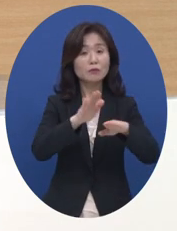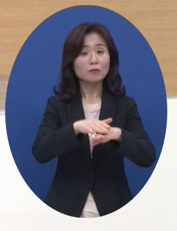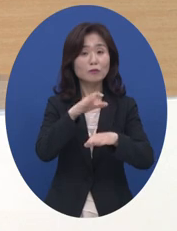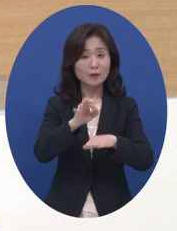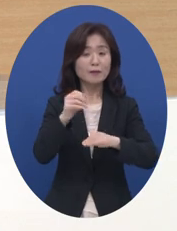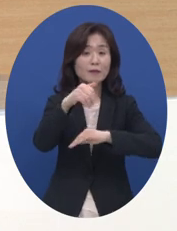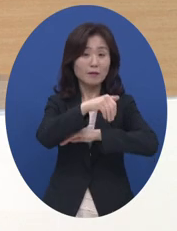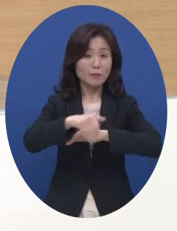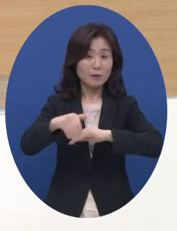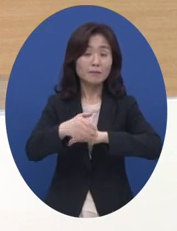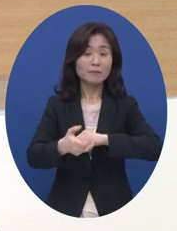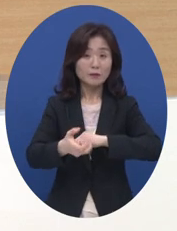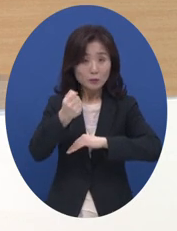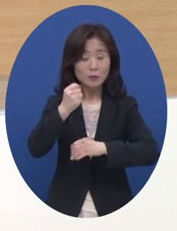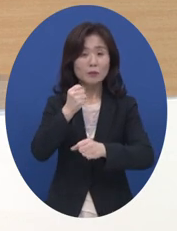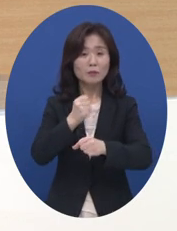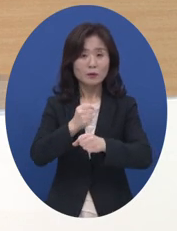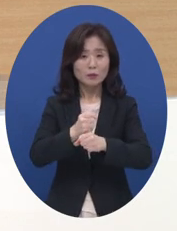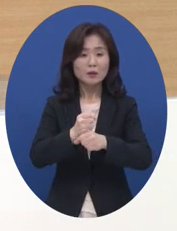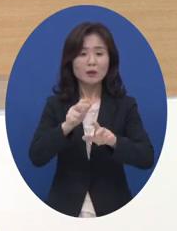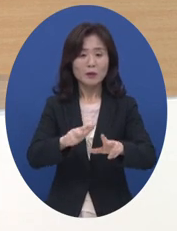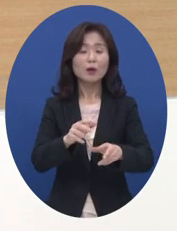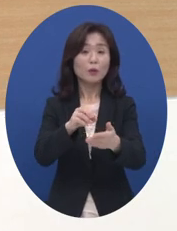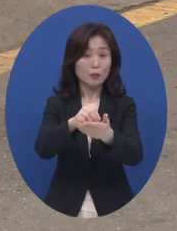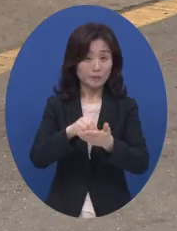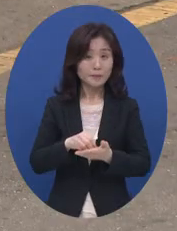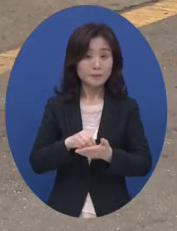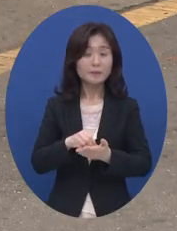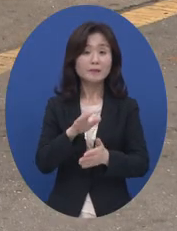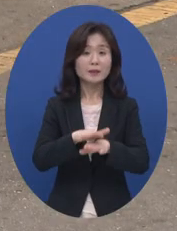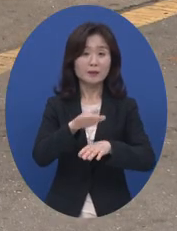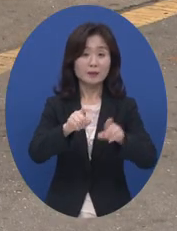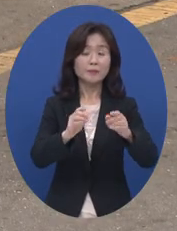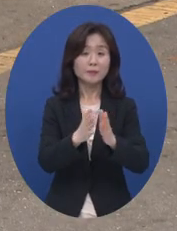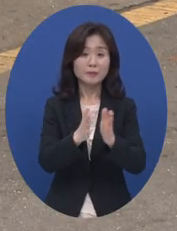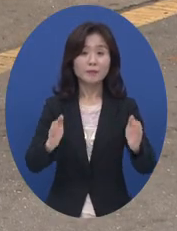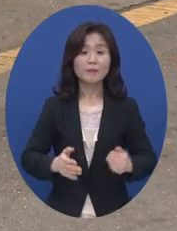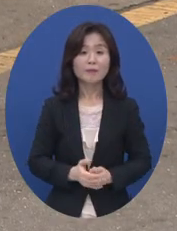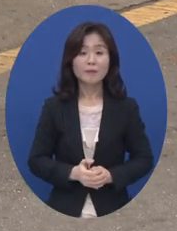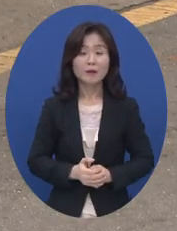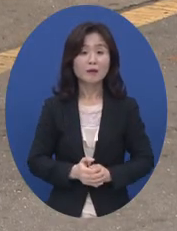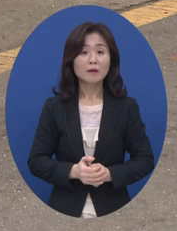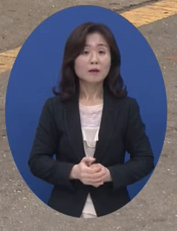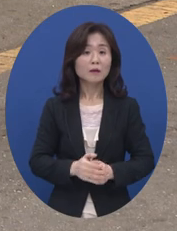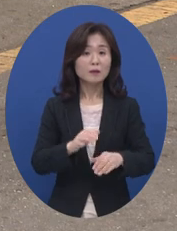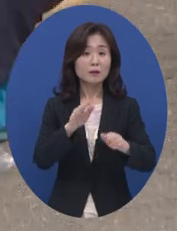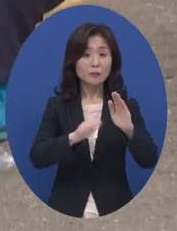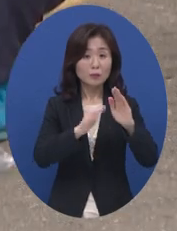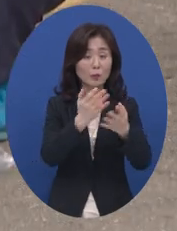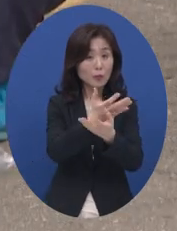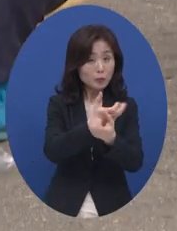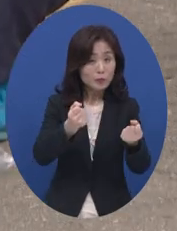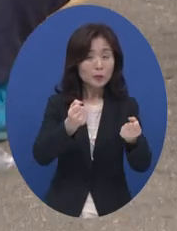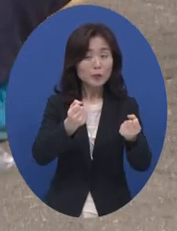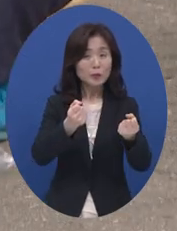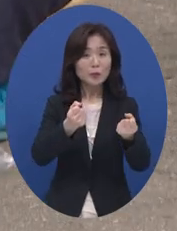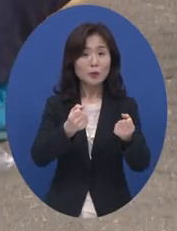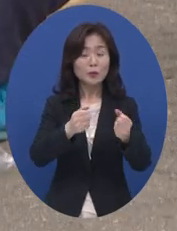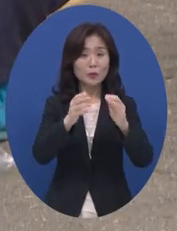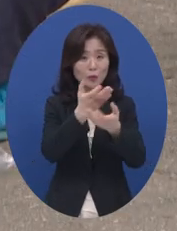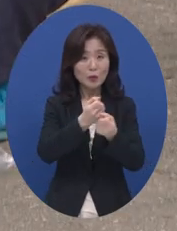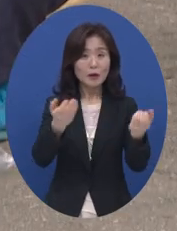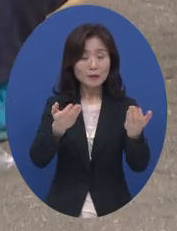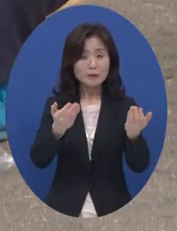설계하게 되었고 이번에 도입 희생하게 되었습니다 경기도는 비정규직 노동자의 생계 안전과 고용 안정을 도모하기 위해